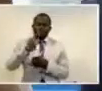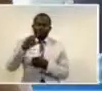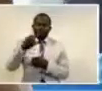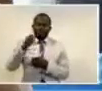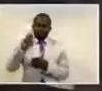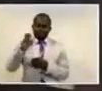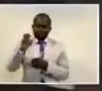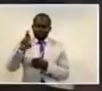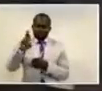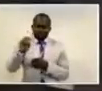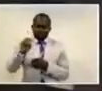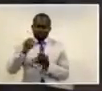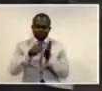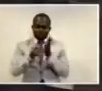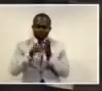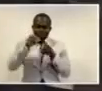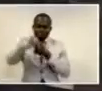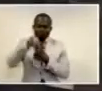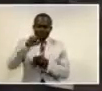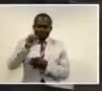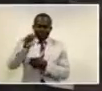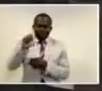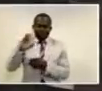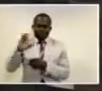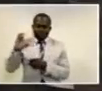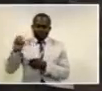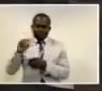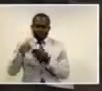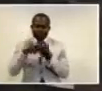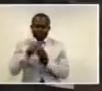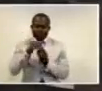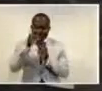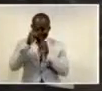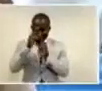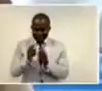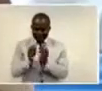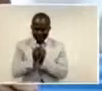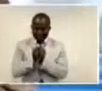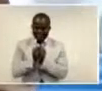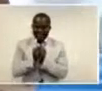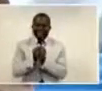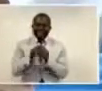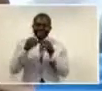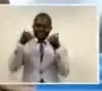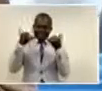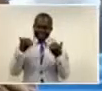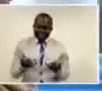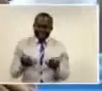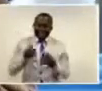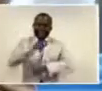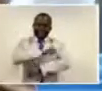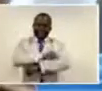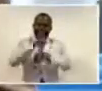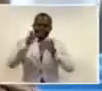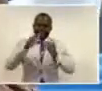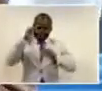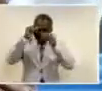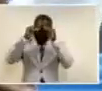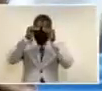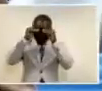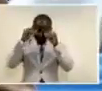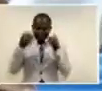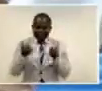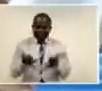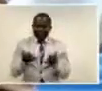Rugerero sako hari ibibazo byagiye biba muri za sako menya byarabagezeho nyako wa Perezida ku isaha abanyeshuri bari kwiga nganje